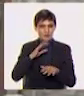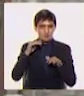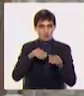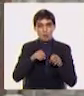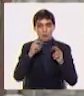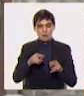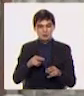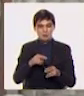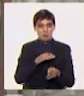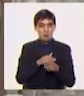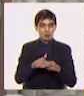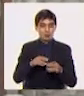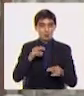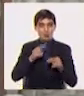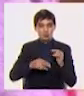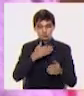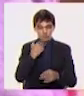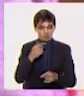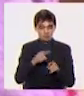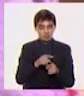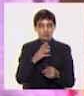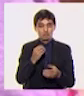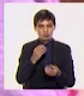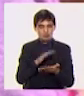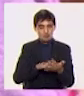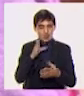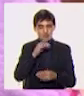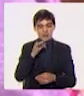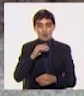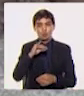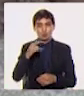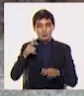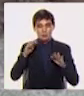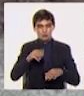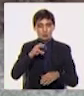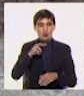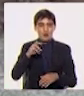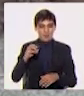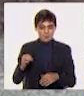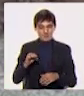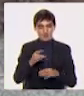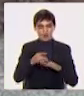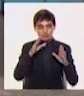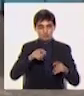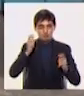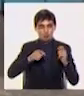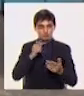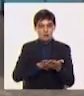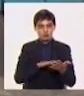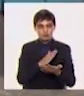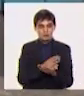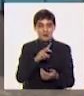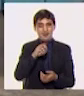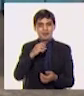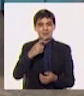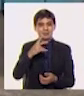қауіп толық сейілтпеуге келмейді. Өйткені оңтүстікте, оның ішінде Төлебей ауданында жауын тоқтаған жоқ. Ал Леңгірдегі